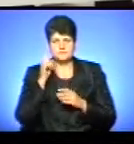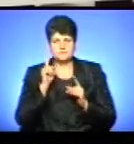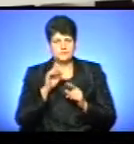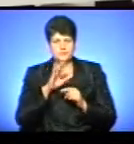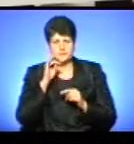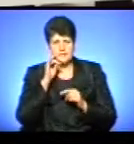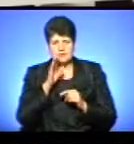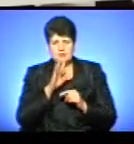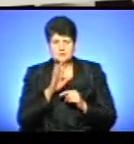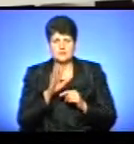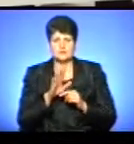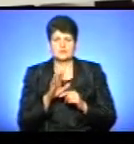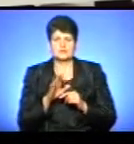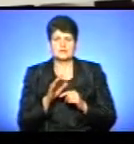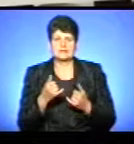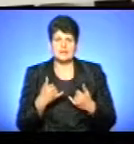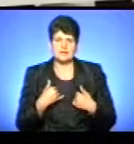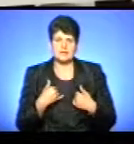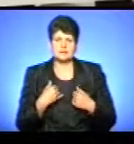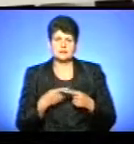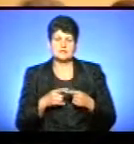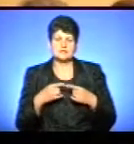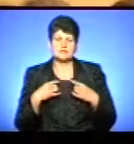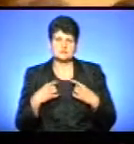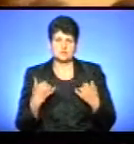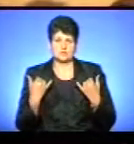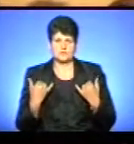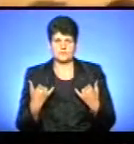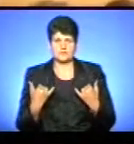сподівалася. Направду, для мене це, як свято сьогодні.